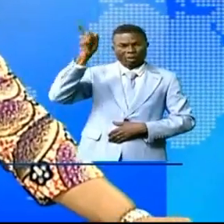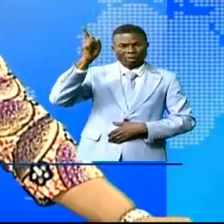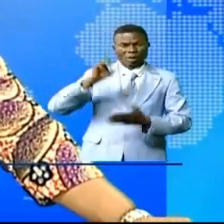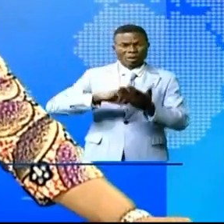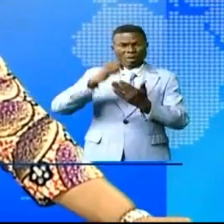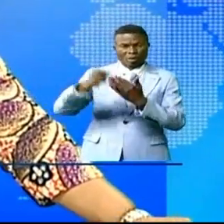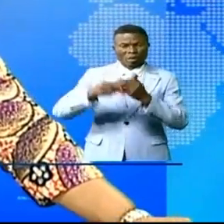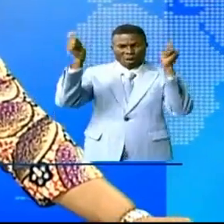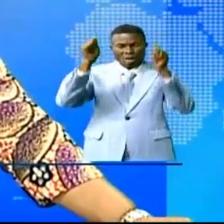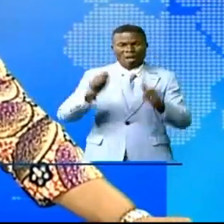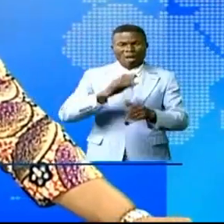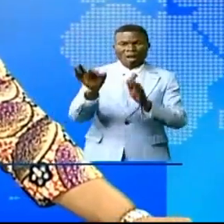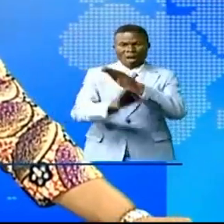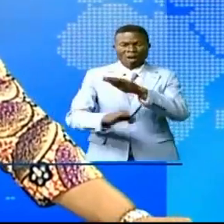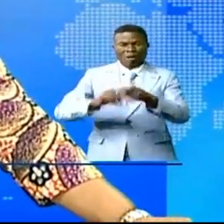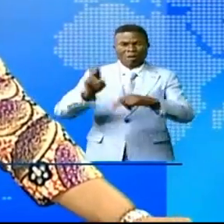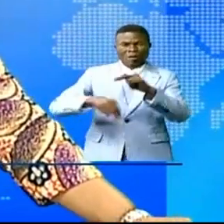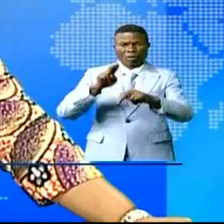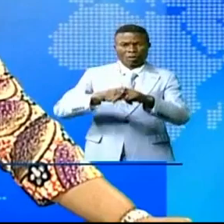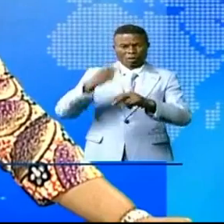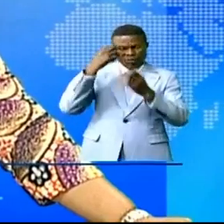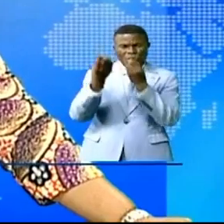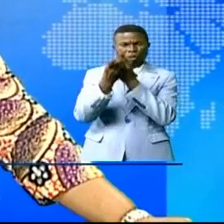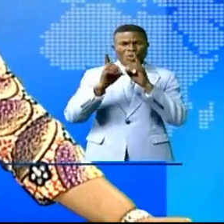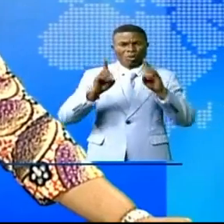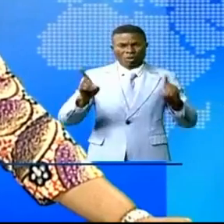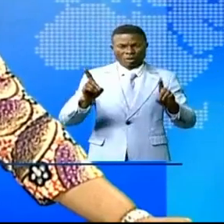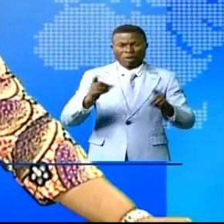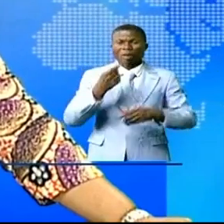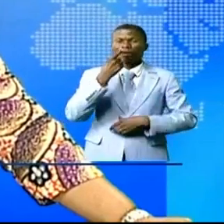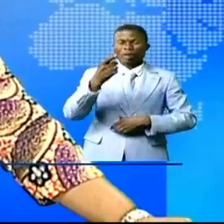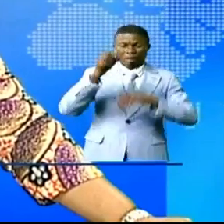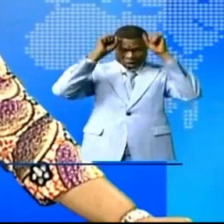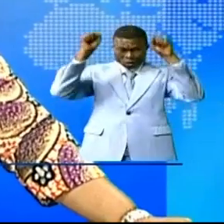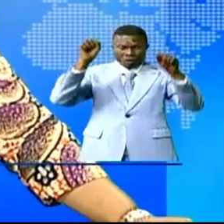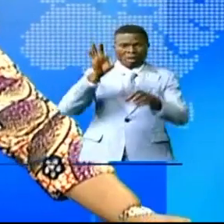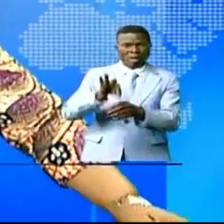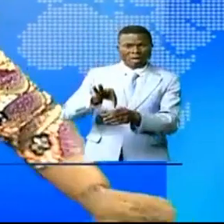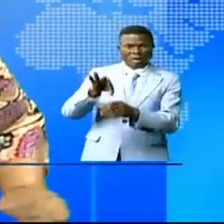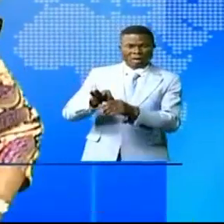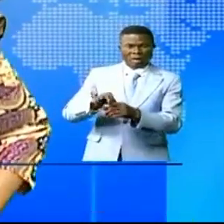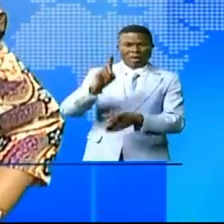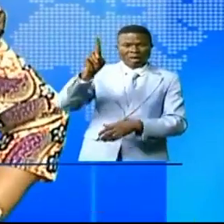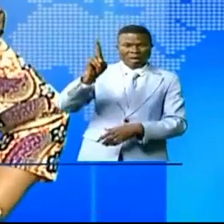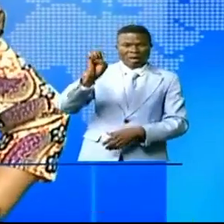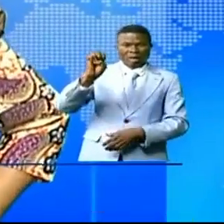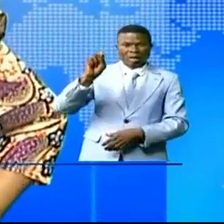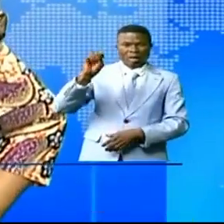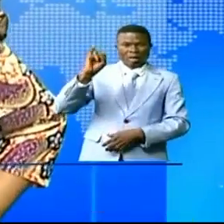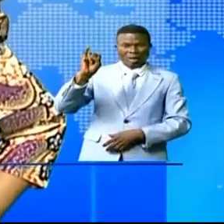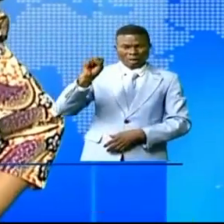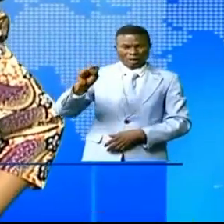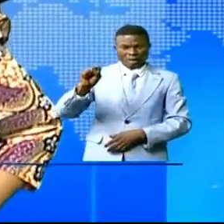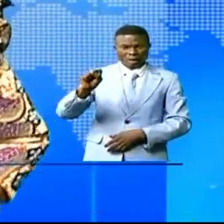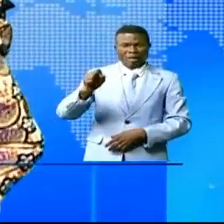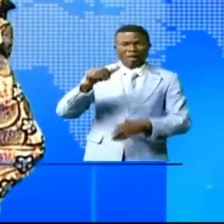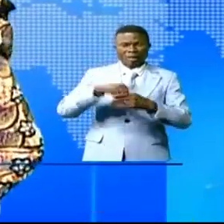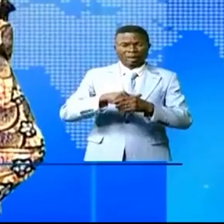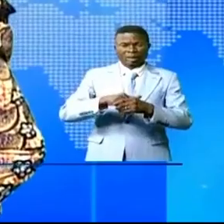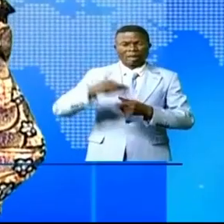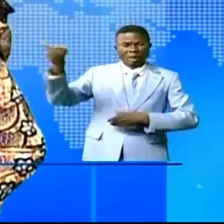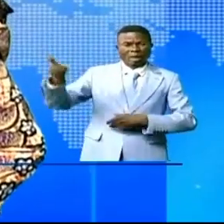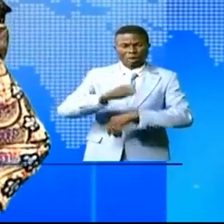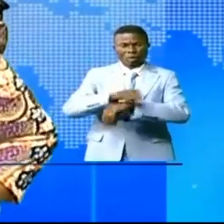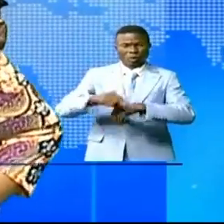afrique de la fondation nationale pour la démocratie il a dit au président de la ceni denik dit marc guez a dit au cours d'une audience due à